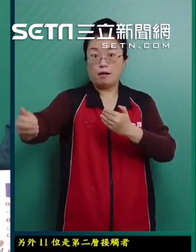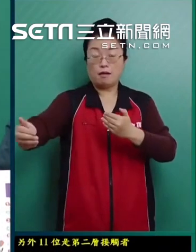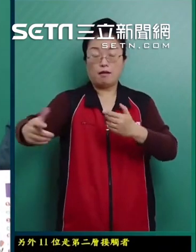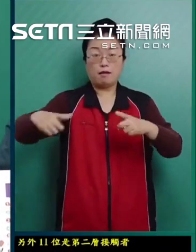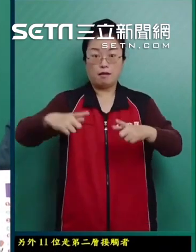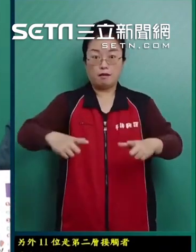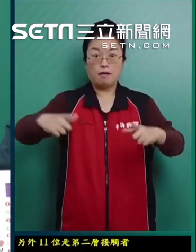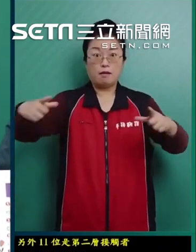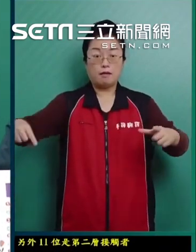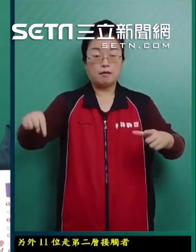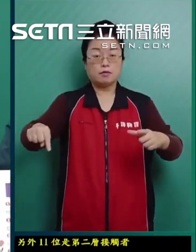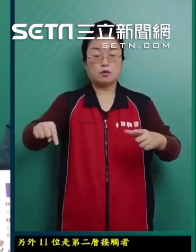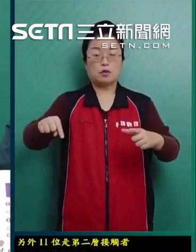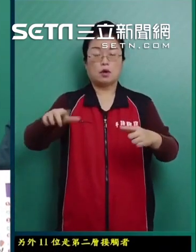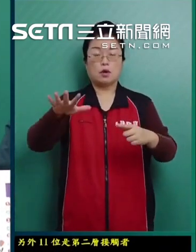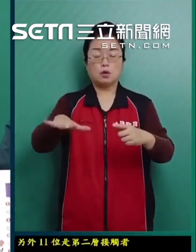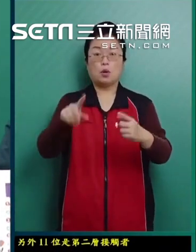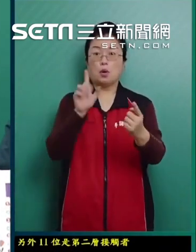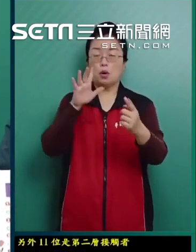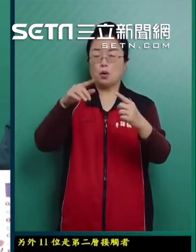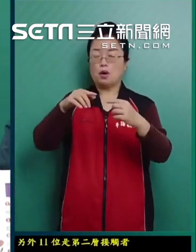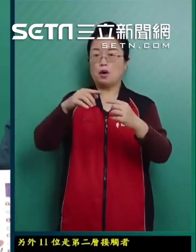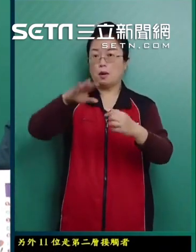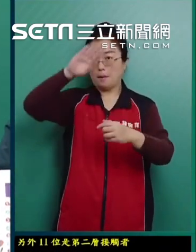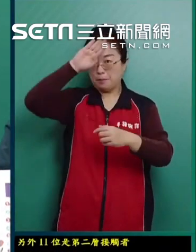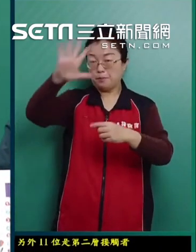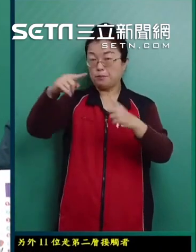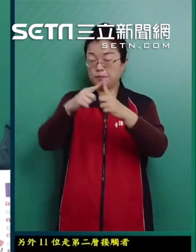跟确诊者接触的这些